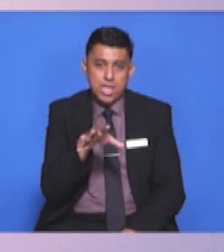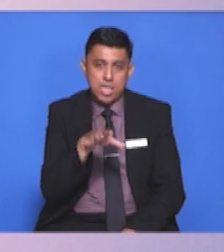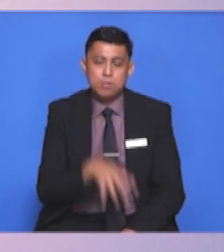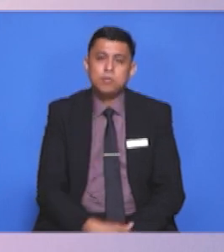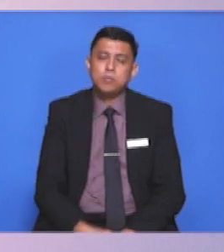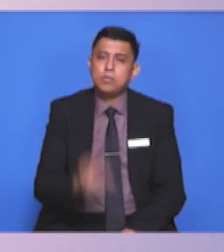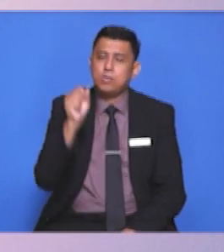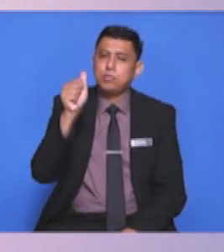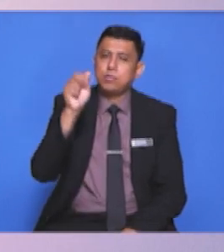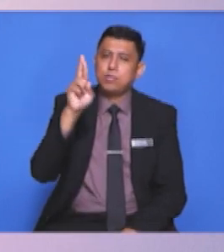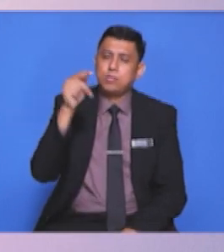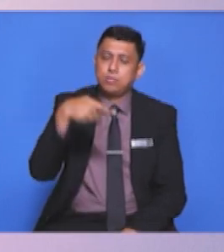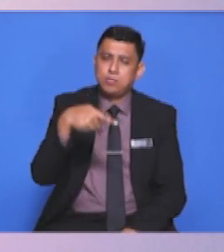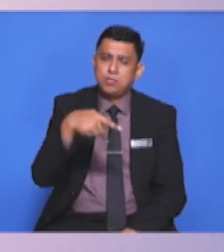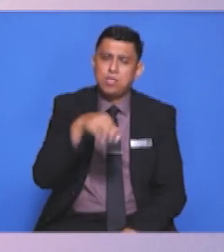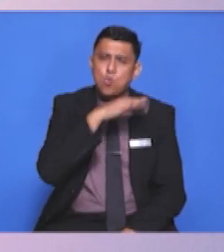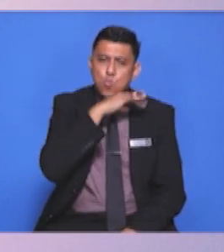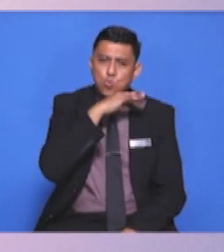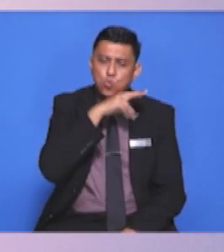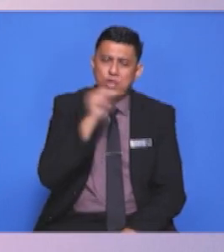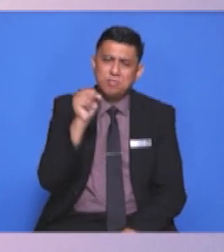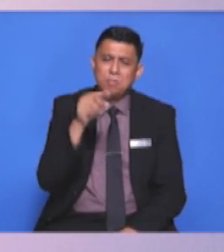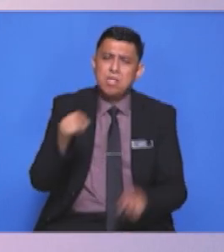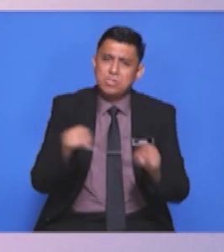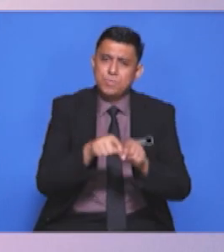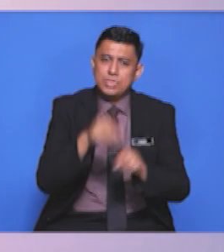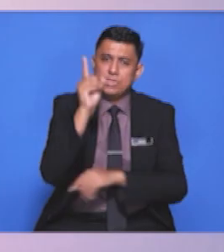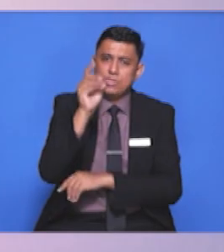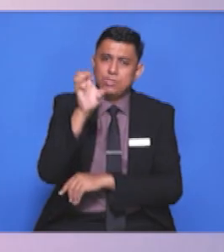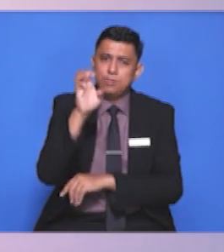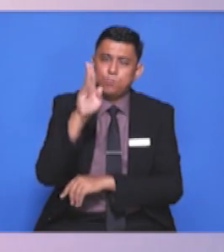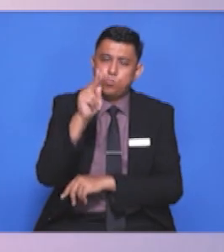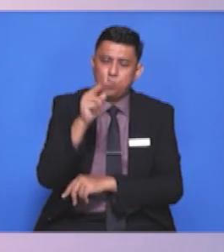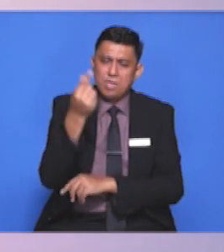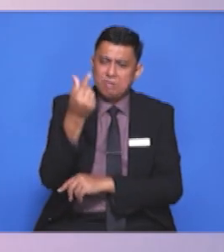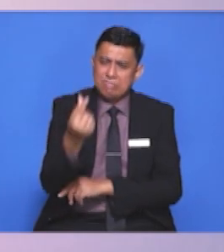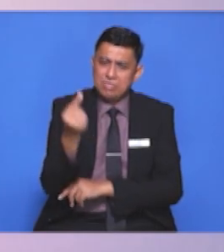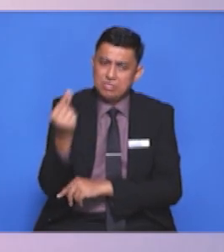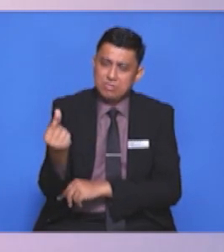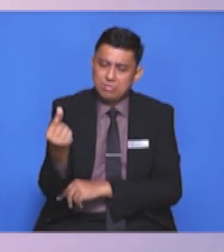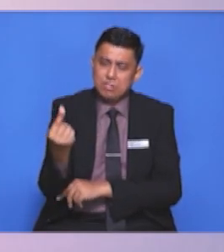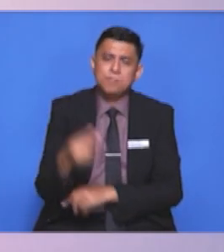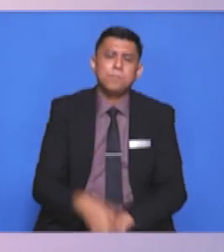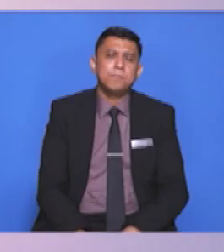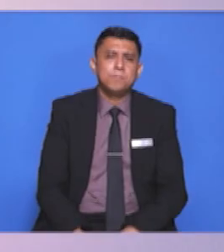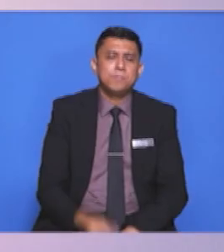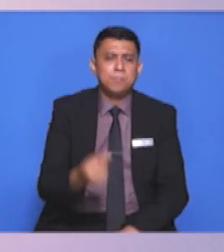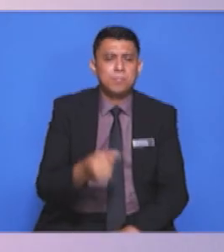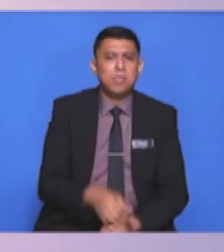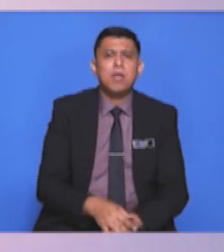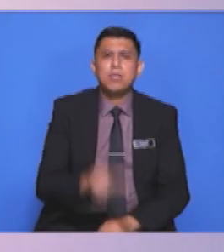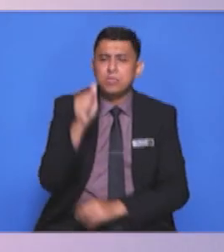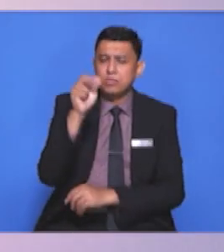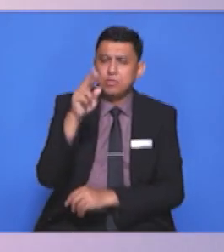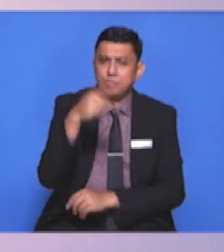saraf-saraf bermaksud kotoran seperti debu yang halus-halus ini bermaksud perkataan